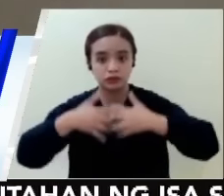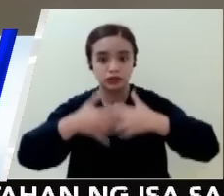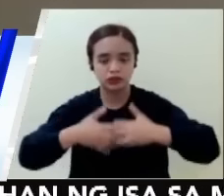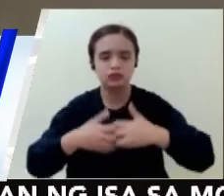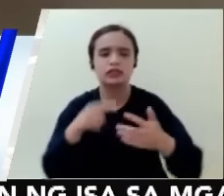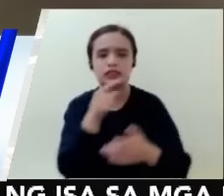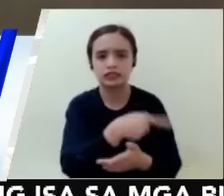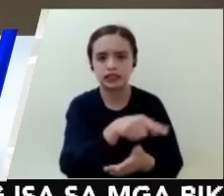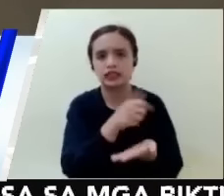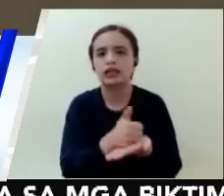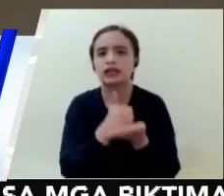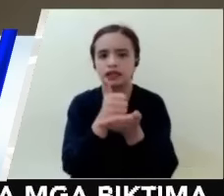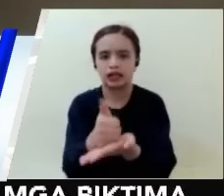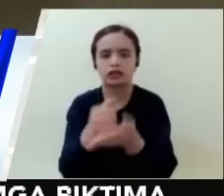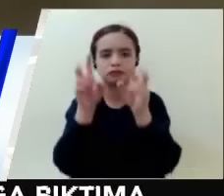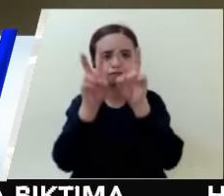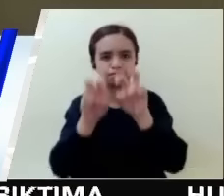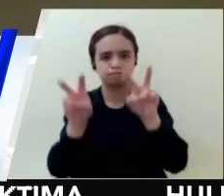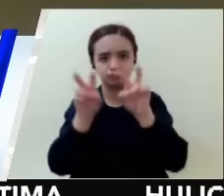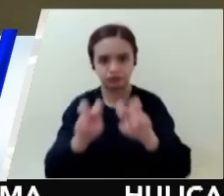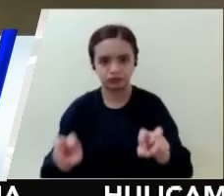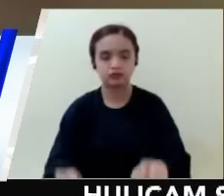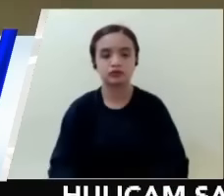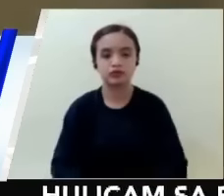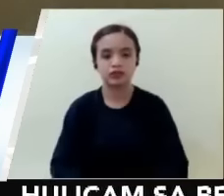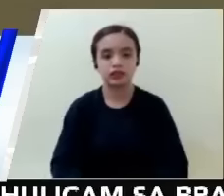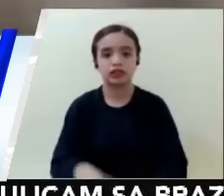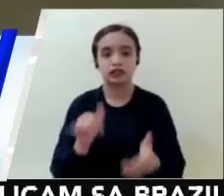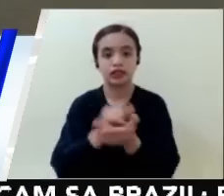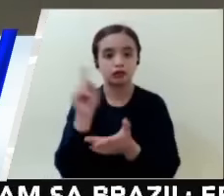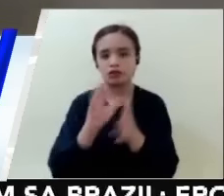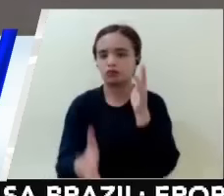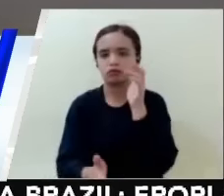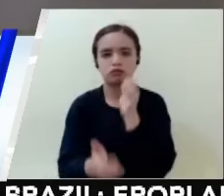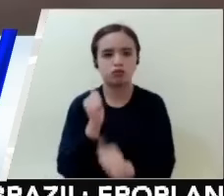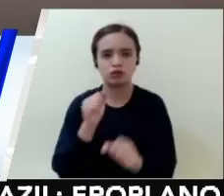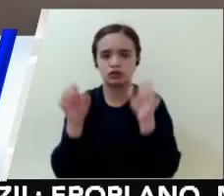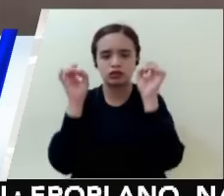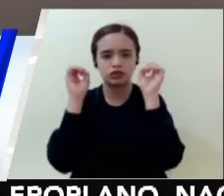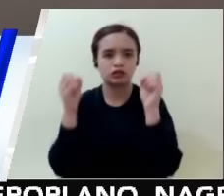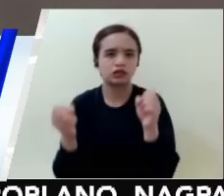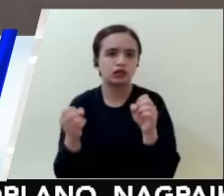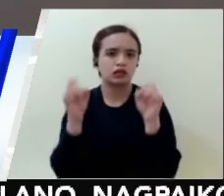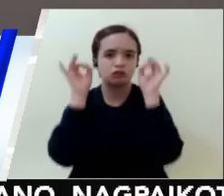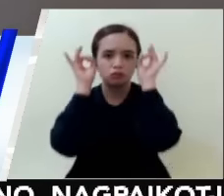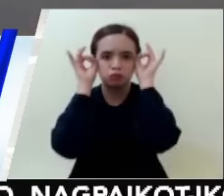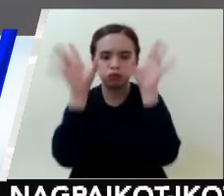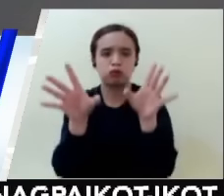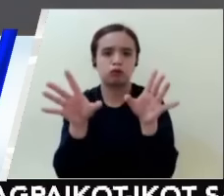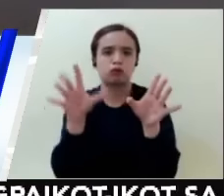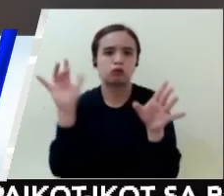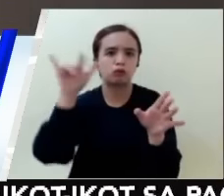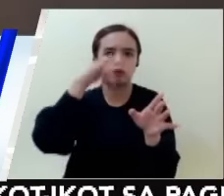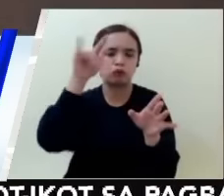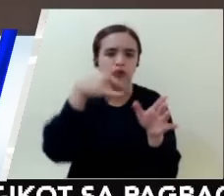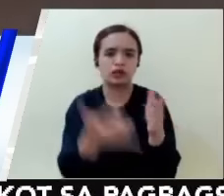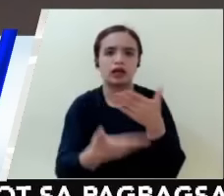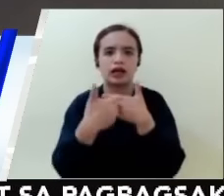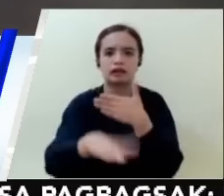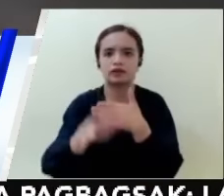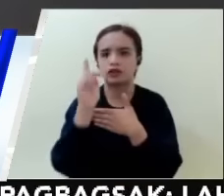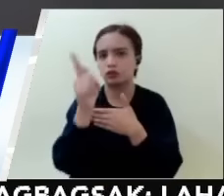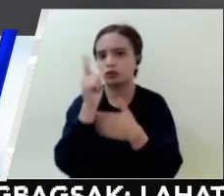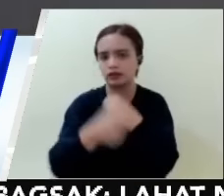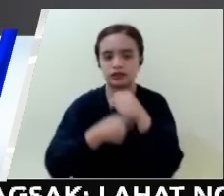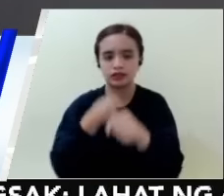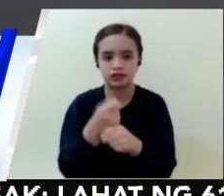sa investigasyon. Ito ang itinuturing na deadliest plane crash sa Brazil sa loob ng halos 20 dekada matapos ang